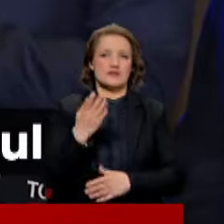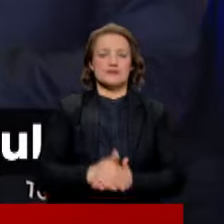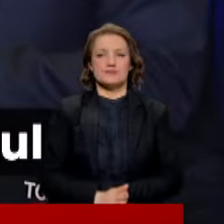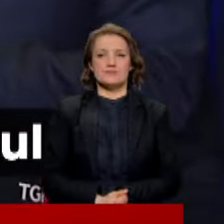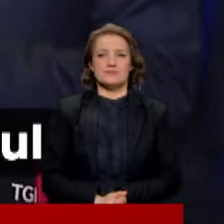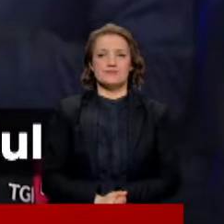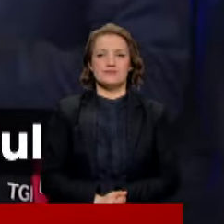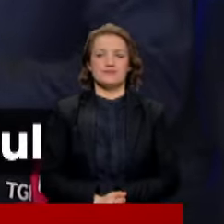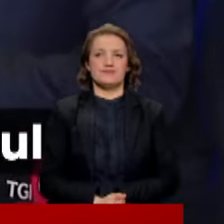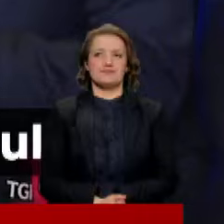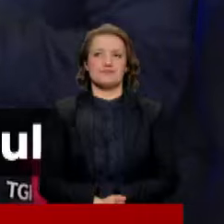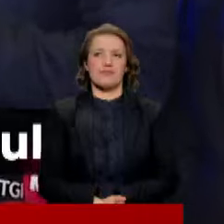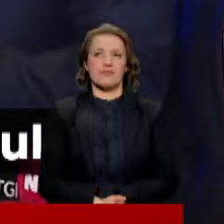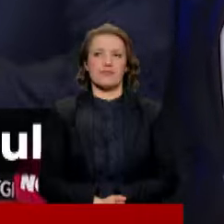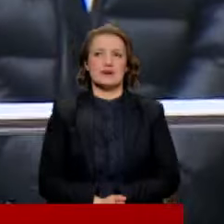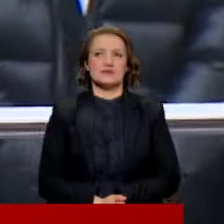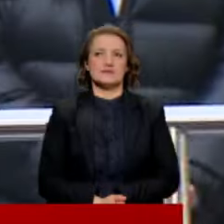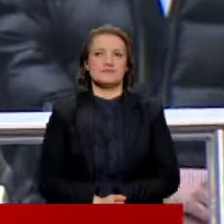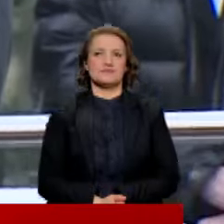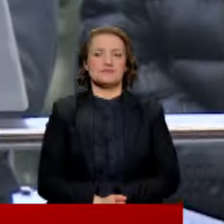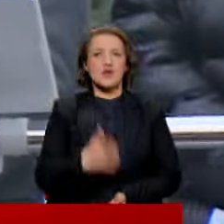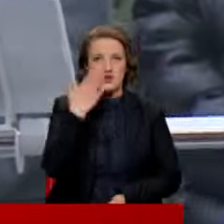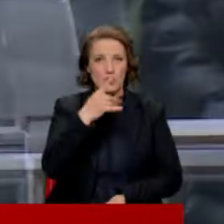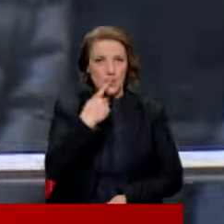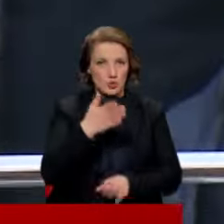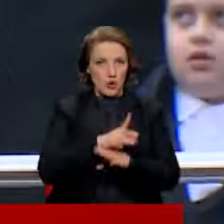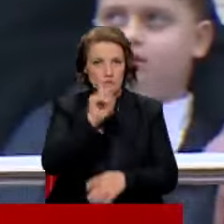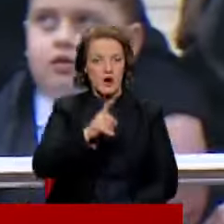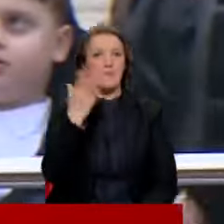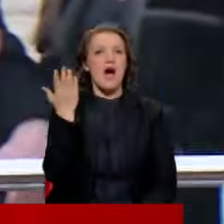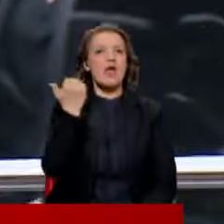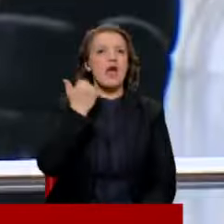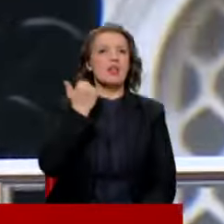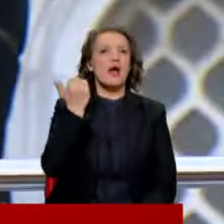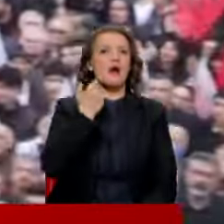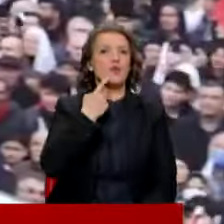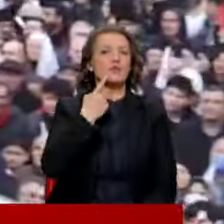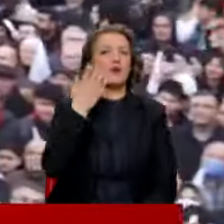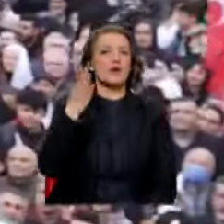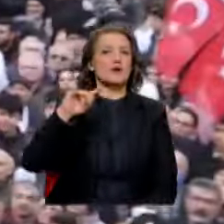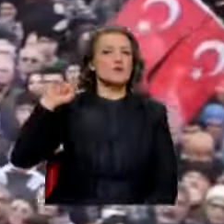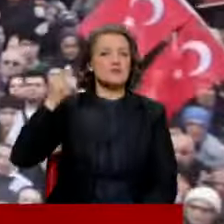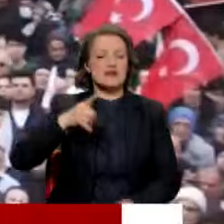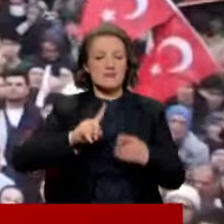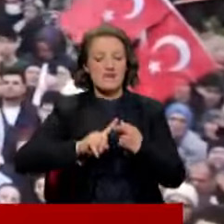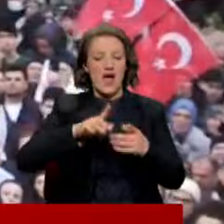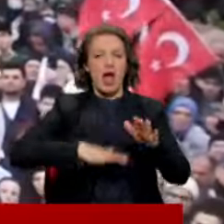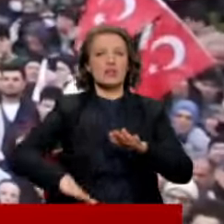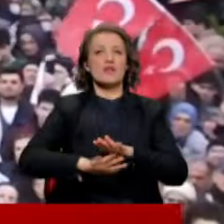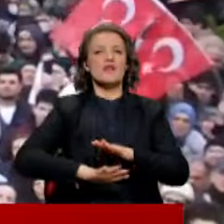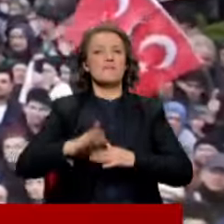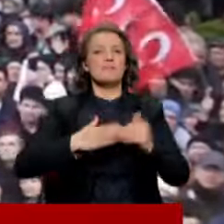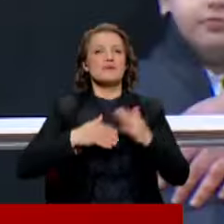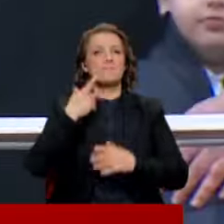Temcid pilavı gibi. Kanal İstanbul'da Kanal İstanbul. Yok diyor, doğru mu? Ama yalan konuşuyorlar. Ulaştırma ve Altyapı